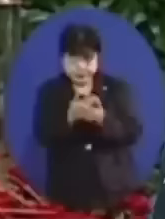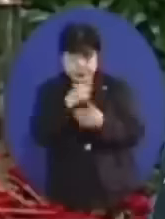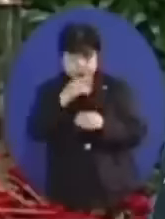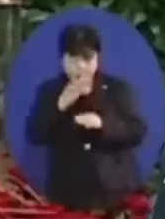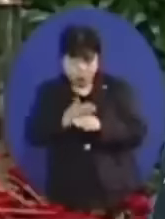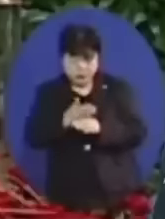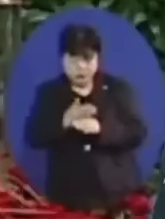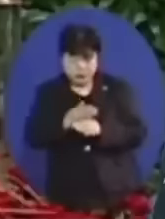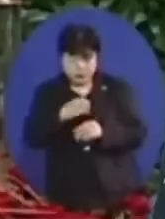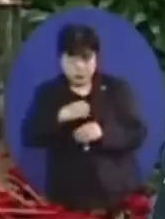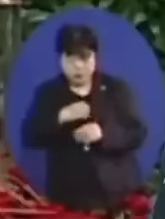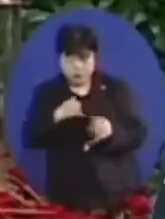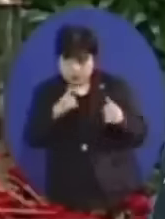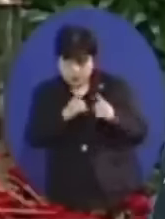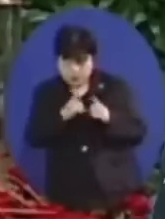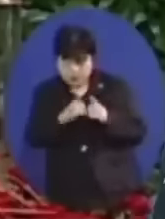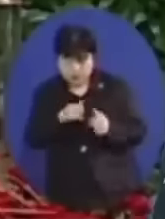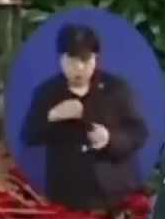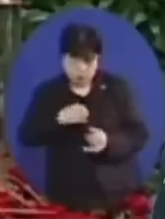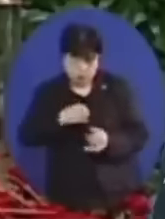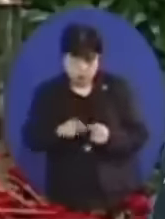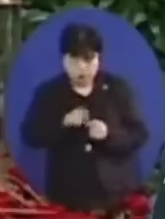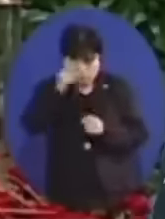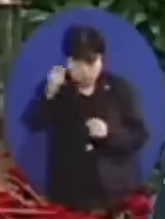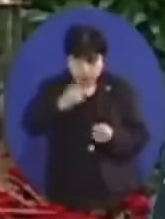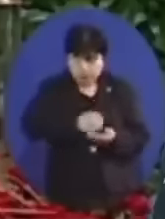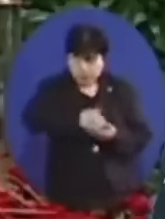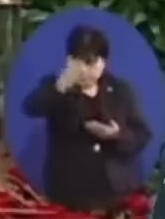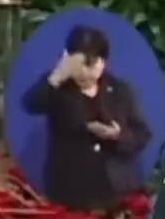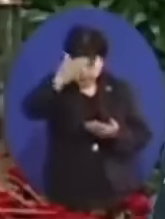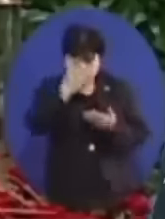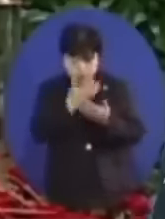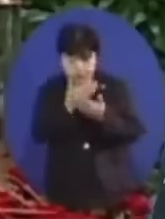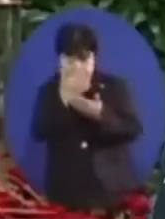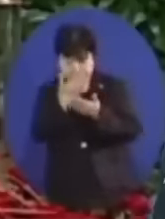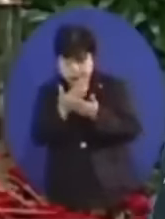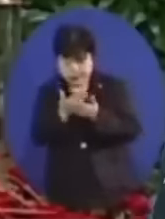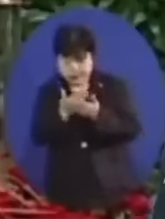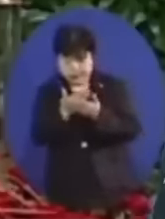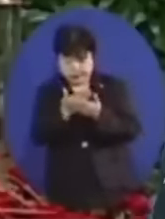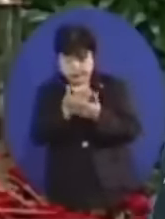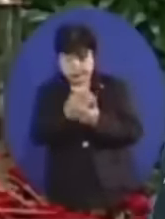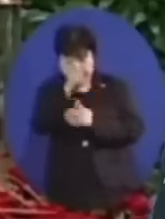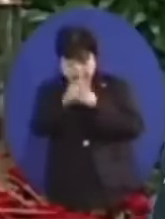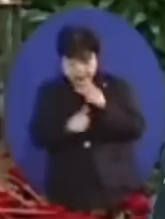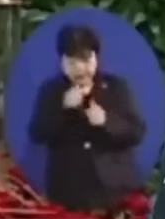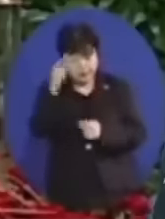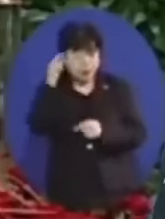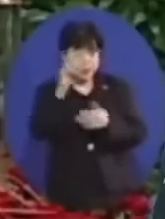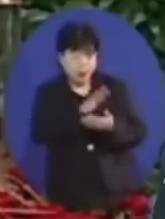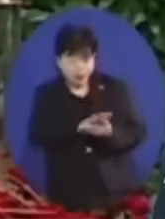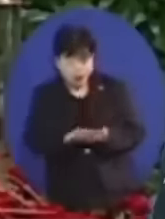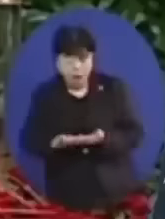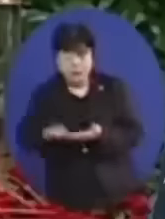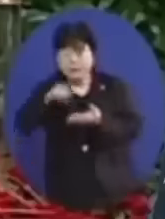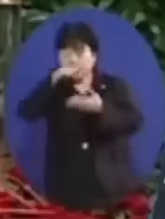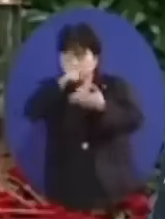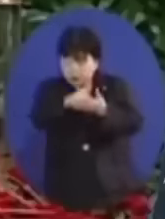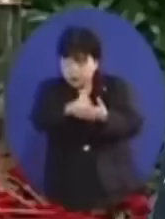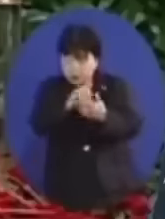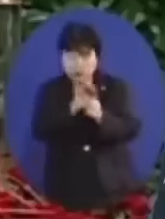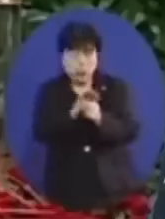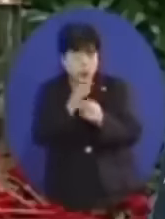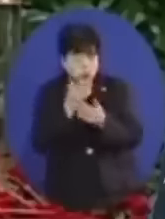공산주의 위협과 전쟁의 위협을 영원히 이 땅에서 사라지게 하여 주시옵소서. 하나님의 평안이 이 땅을 점령하게